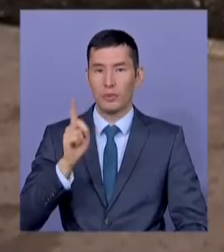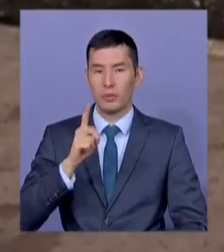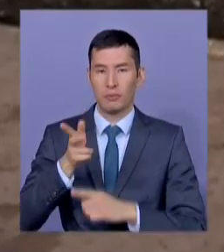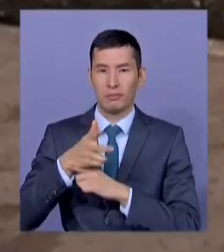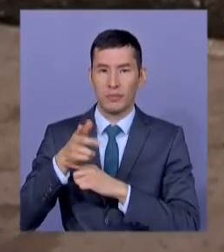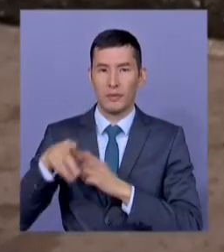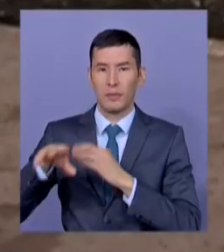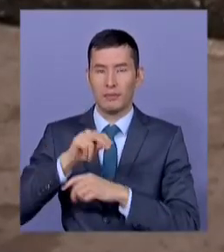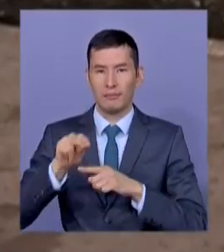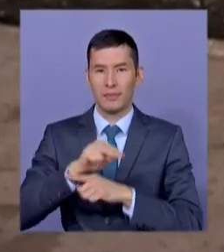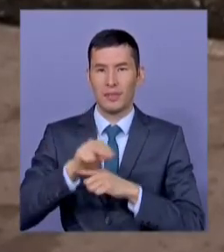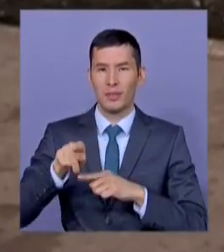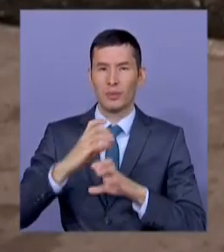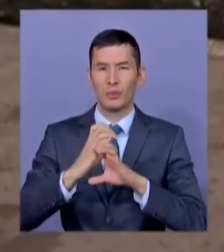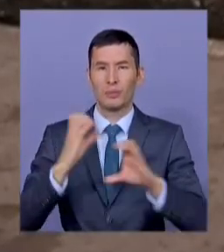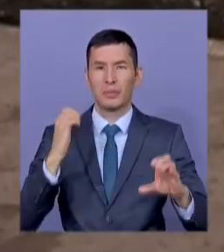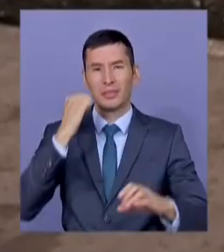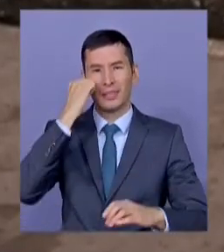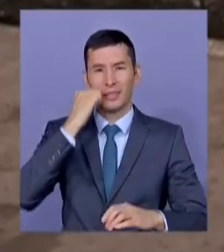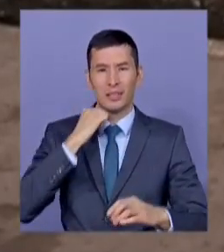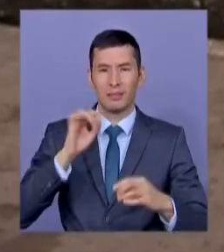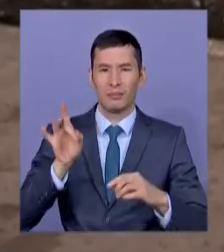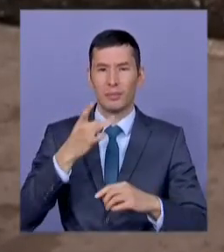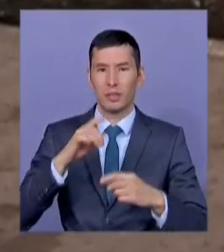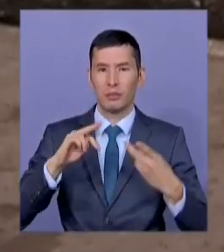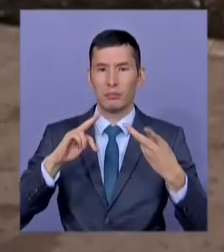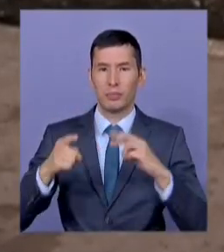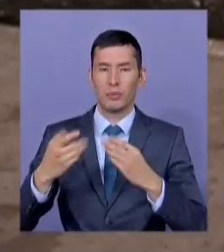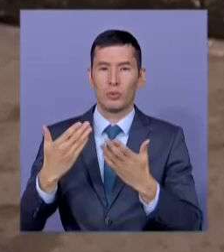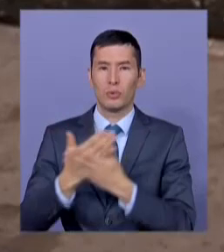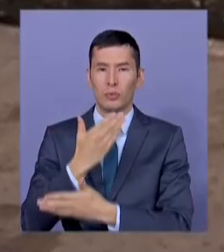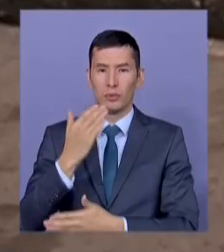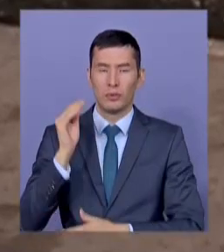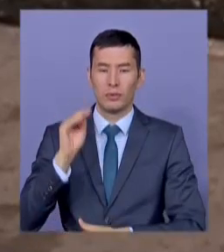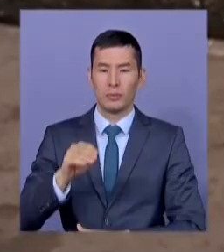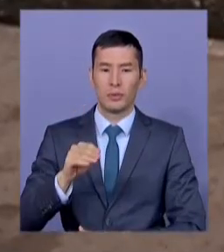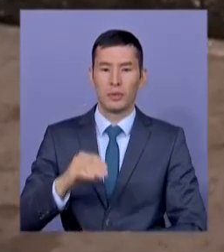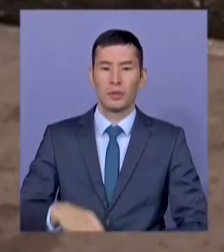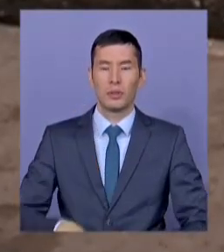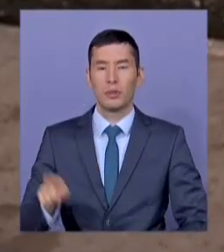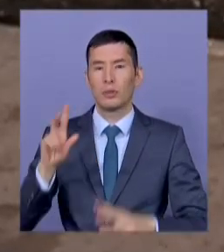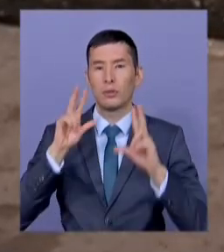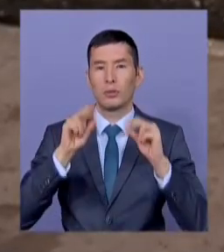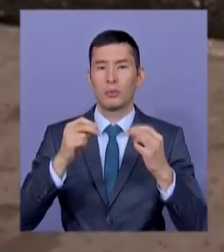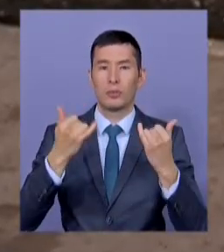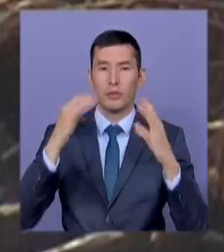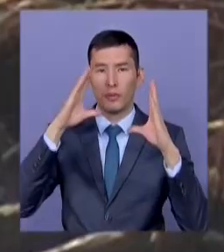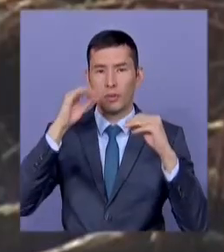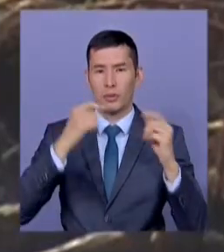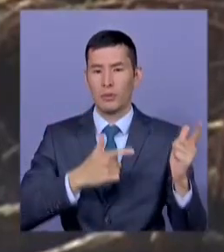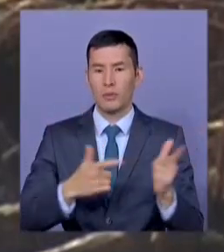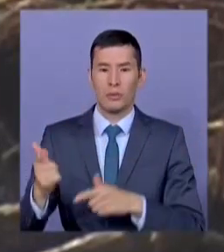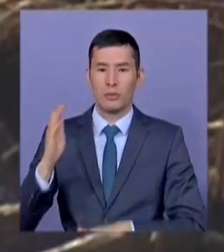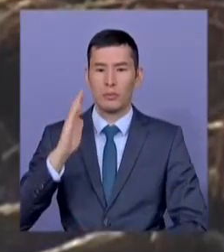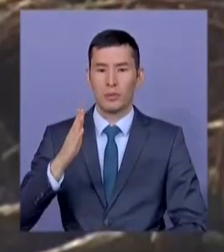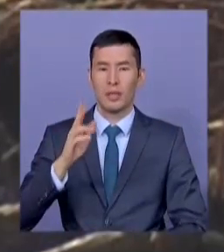работы. Старые прогнившие трубы заменяют новыми. Ликвидировать все последствия аварии тепловики обещают сегодня вечером.